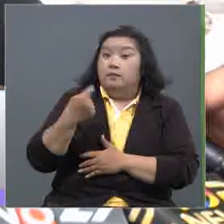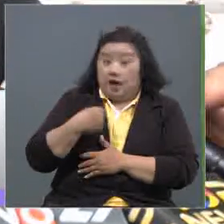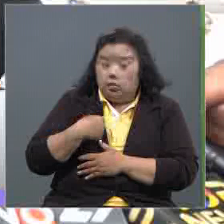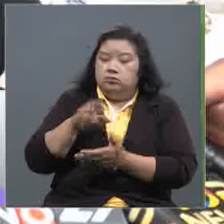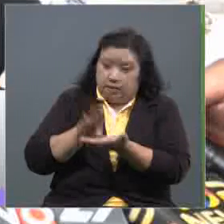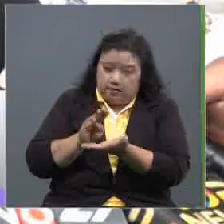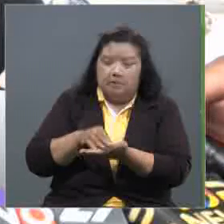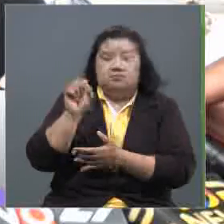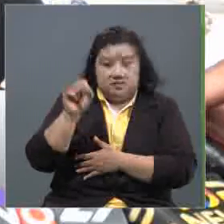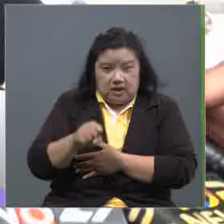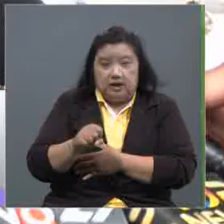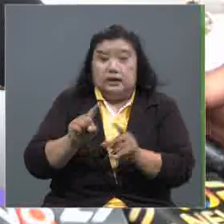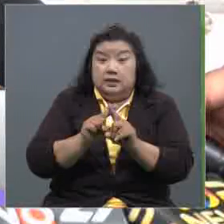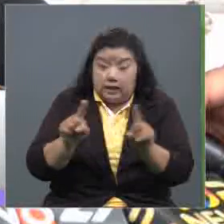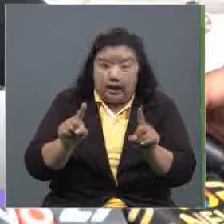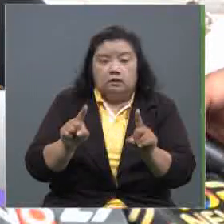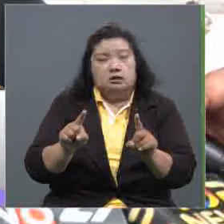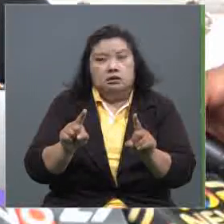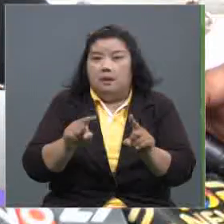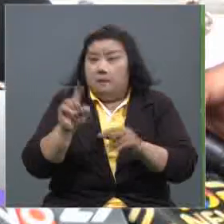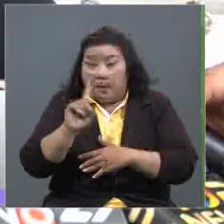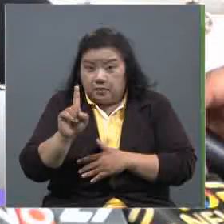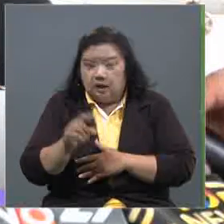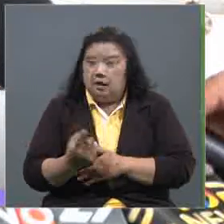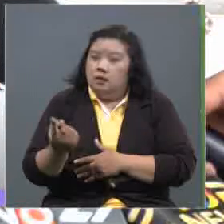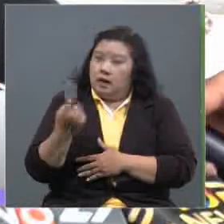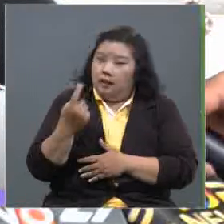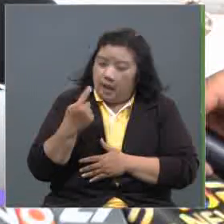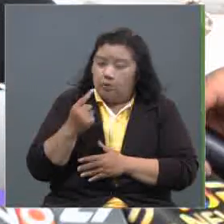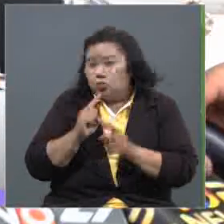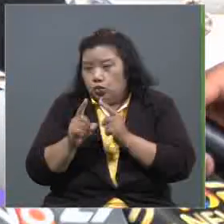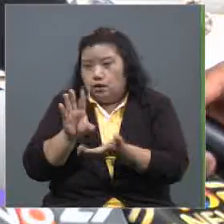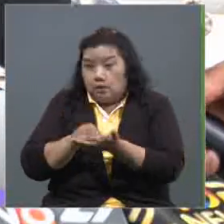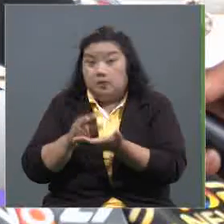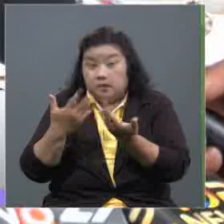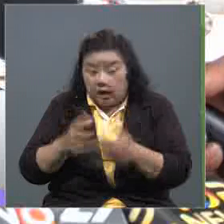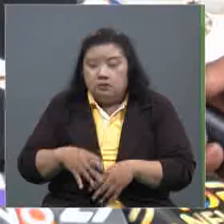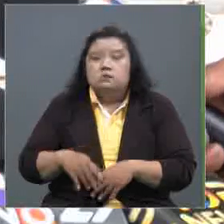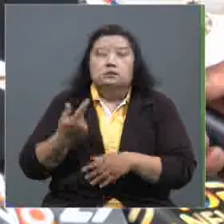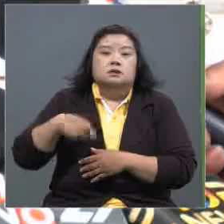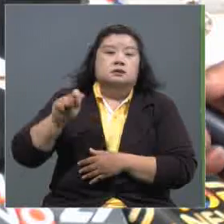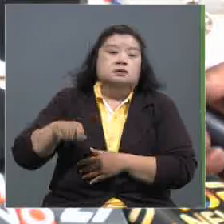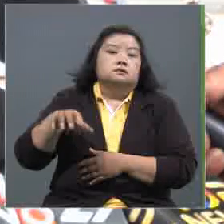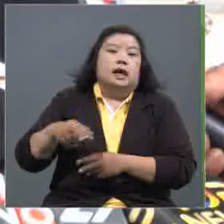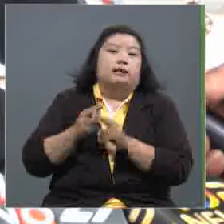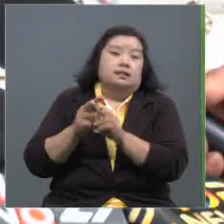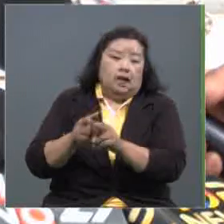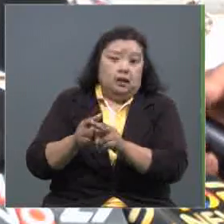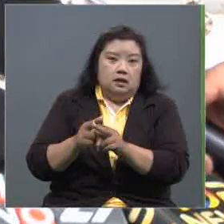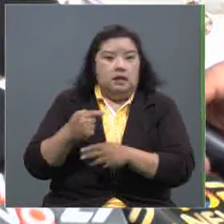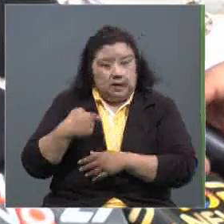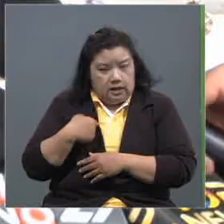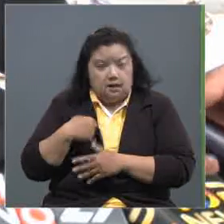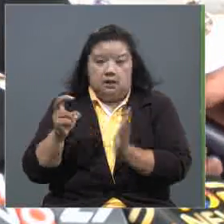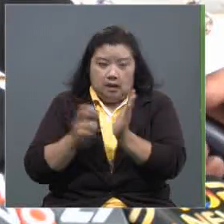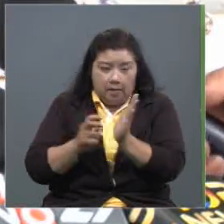งก็เมื่อศาลกระบวนการเมื่อศาลท่านไต่สวนแล้วศาลท่านก็จะพิจารณานะครับนะแล้วก็จะมีคำสั่ง นะว่าจะประทับรับฟ้องหรือ